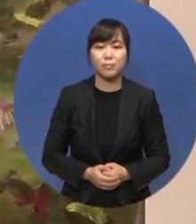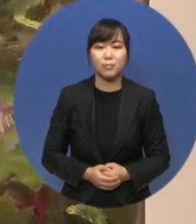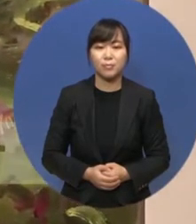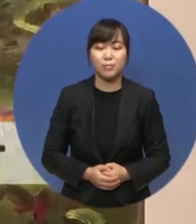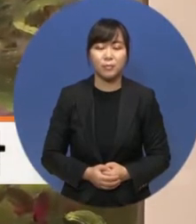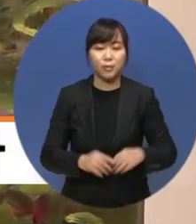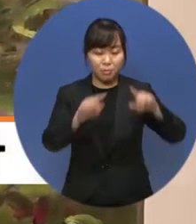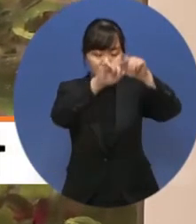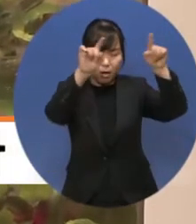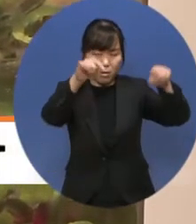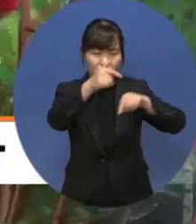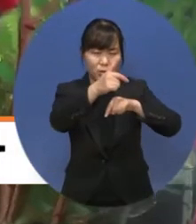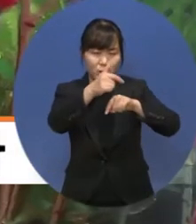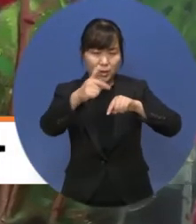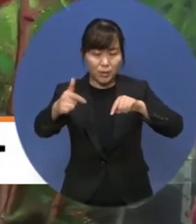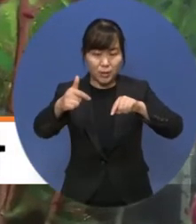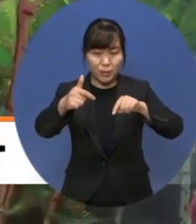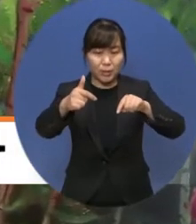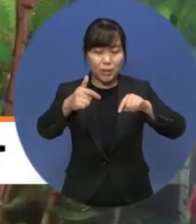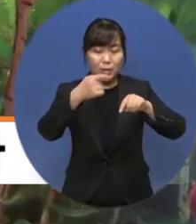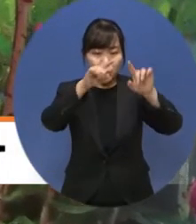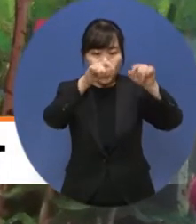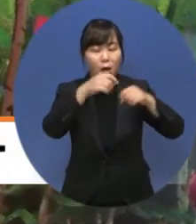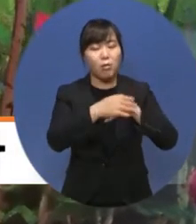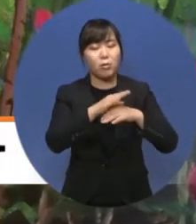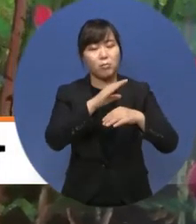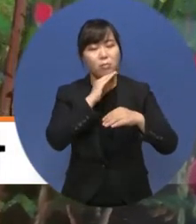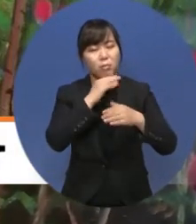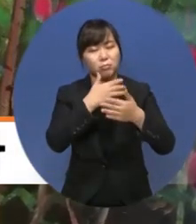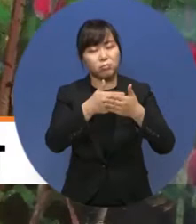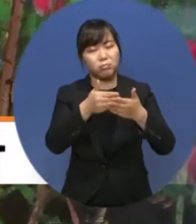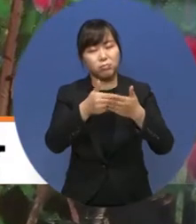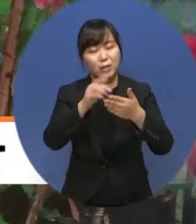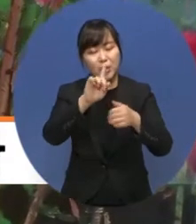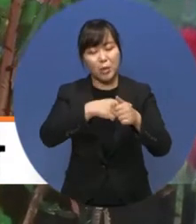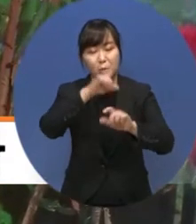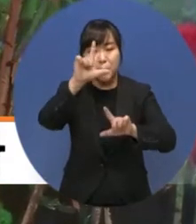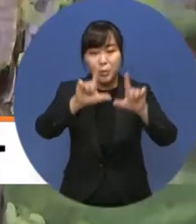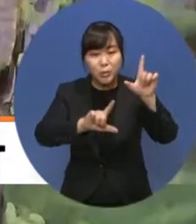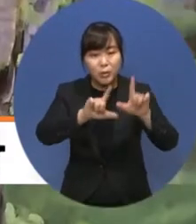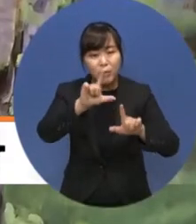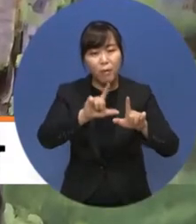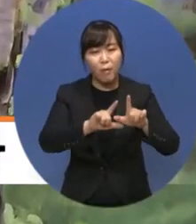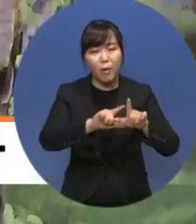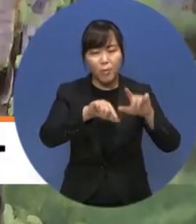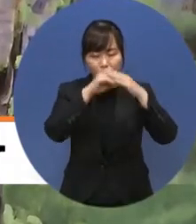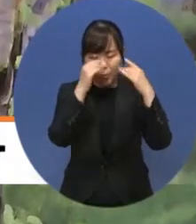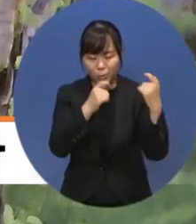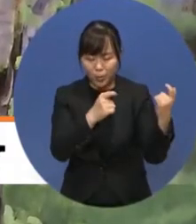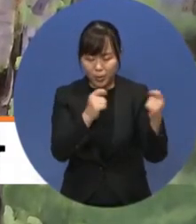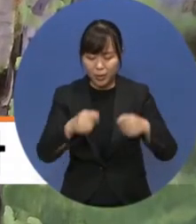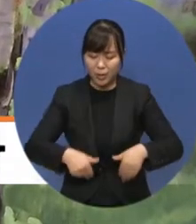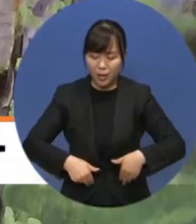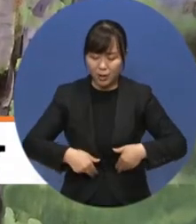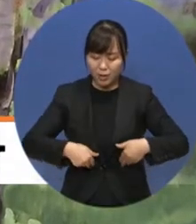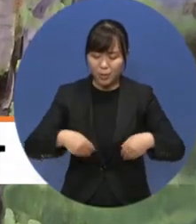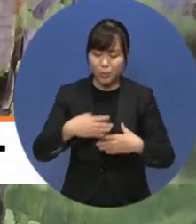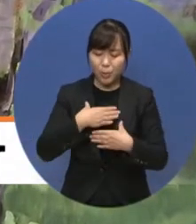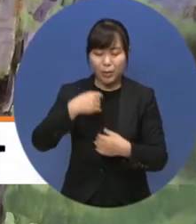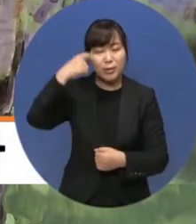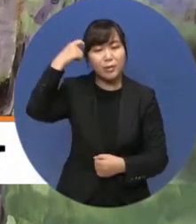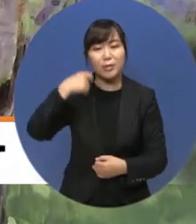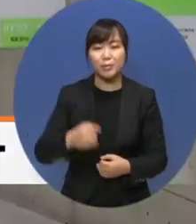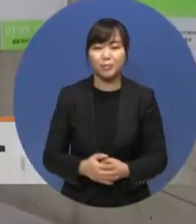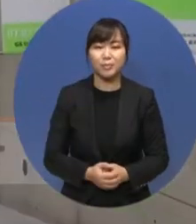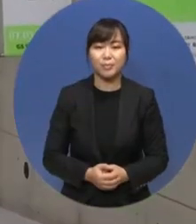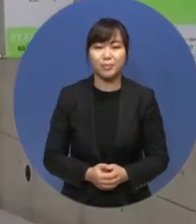한쪽 벽면을 채운 커다란 캔버스에 생동감 넘치는 자연의 모습은 한결같이 따뜻하고 편안한